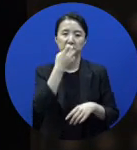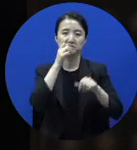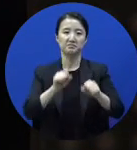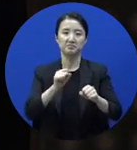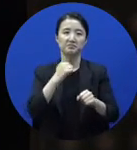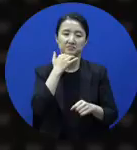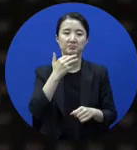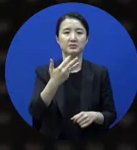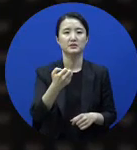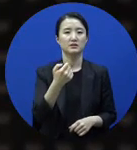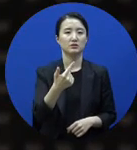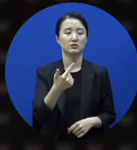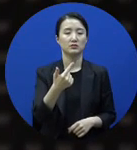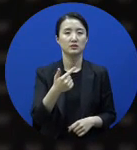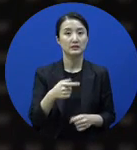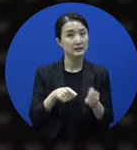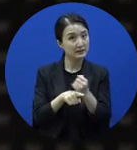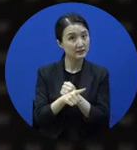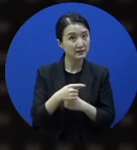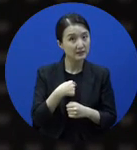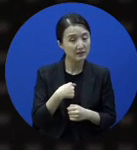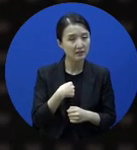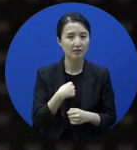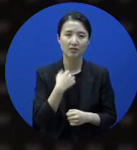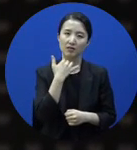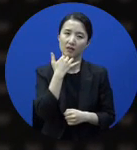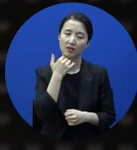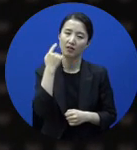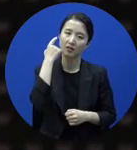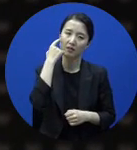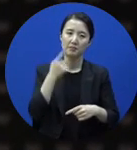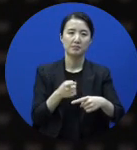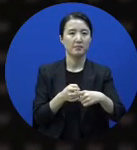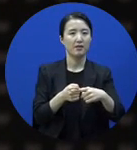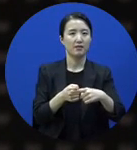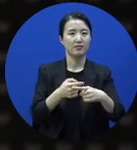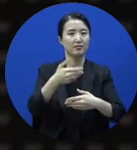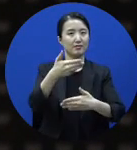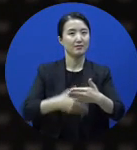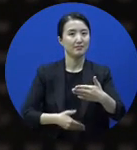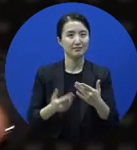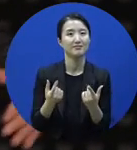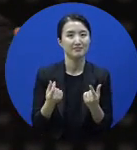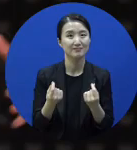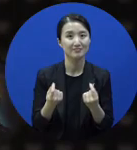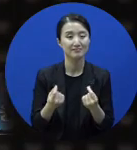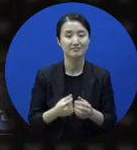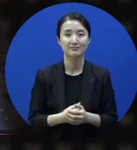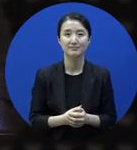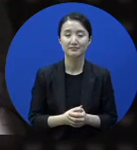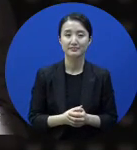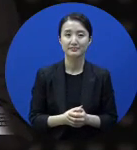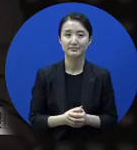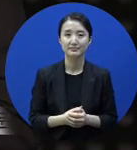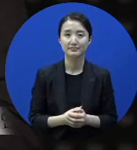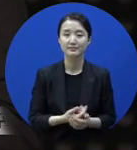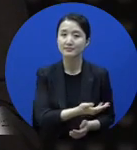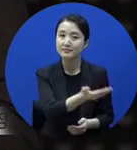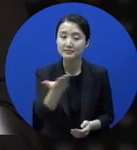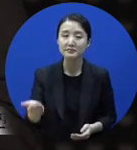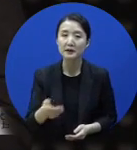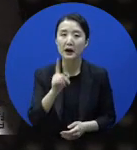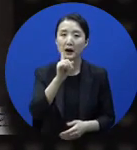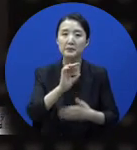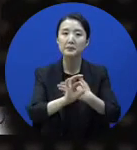보니까 반 넘게 살아왔지만 아직 그만큼 생존을 해야 되는 사이 아닌가 싶어요. 여러분들도 한번 가상으로 한번 대입을